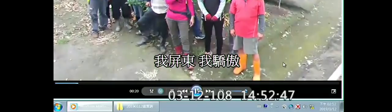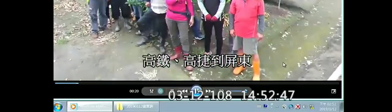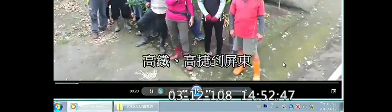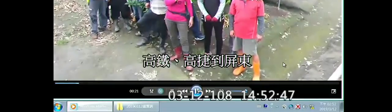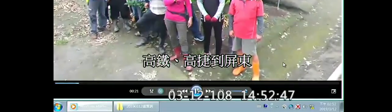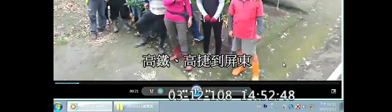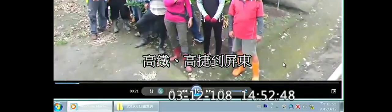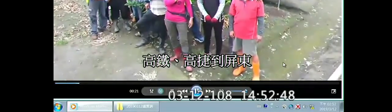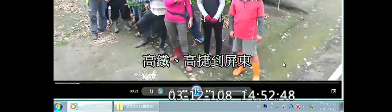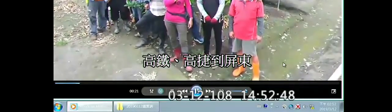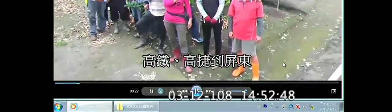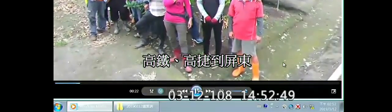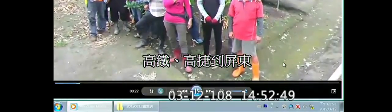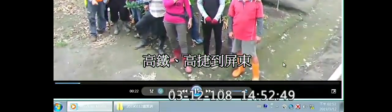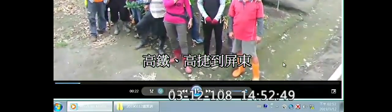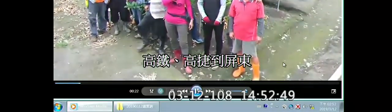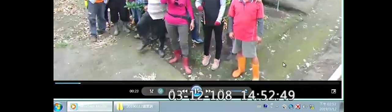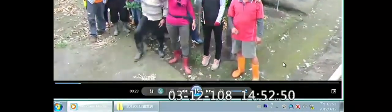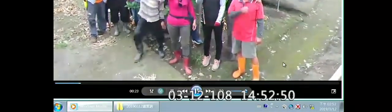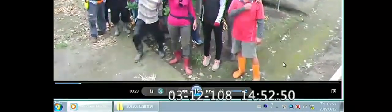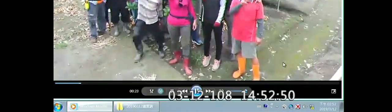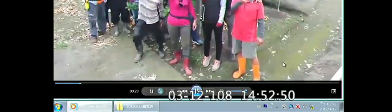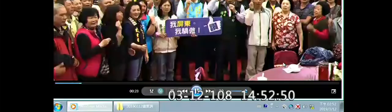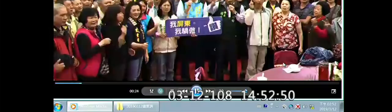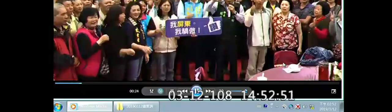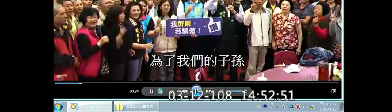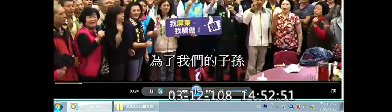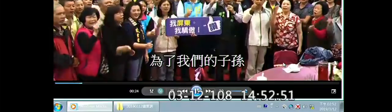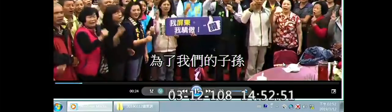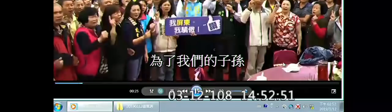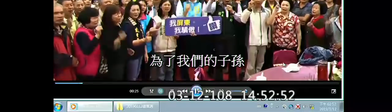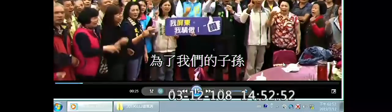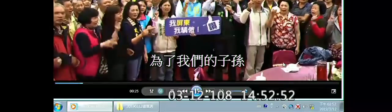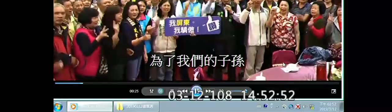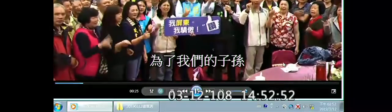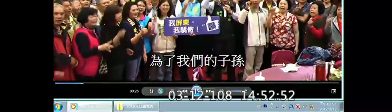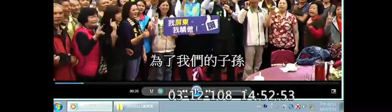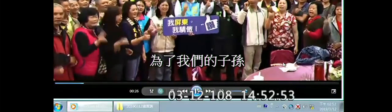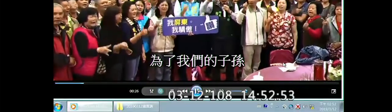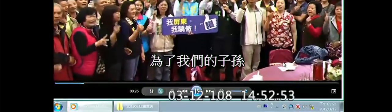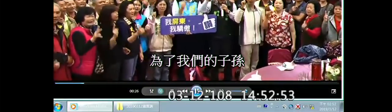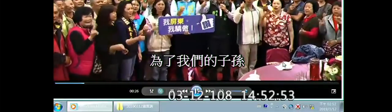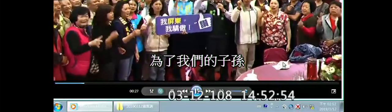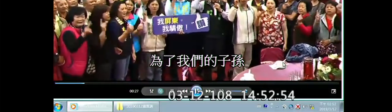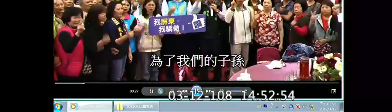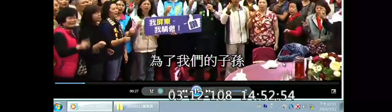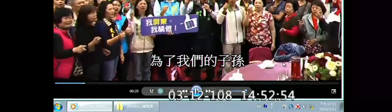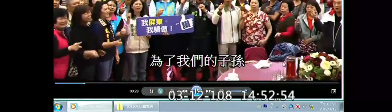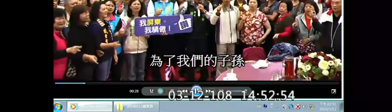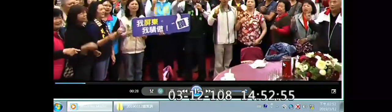骄傲，高铁高捷到屏东，耶！ 屏东爱乃